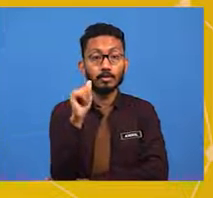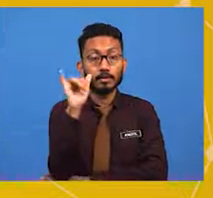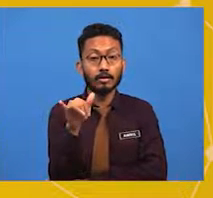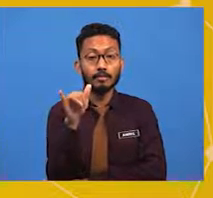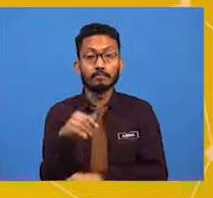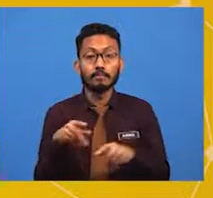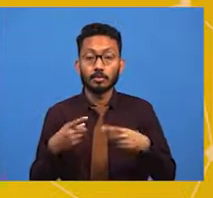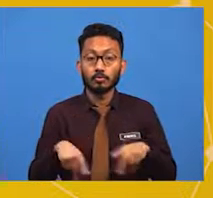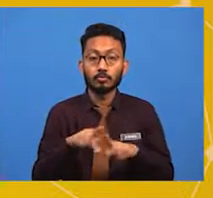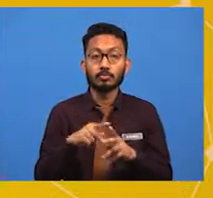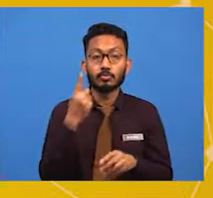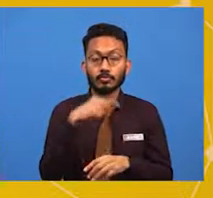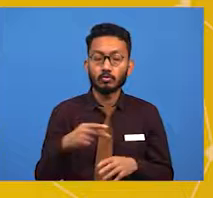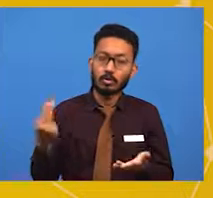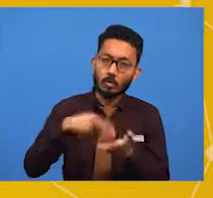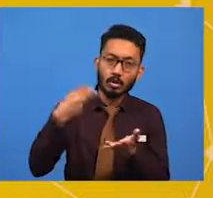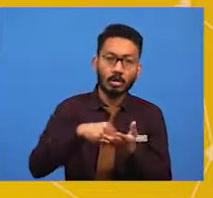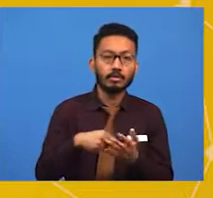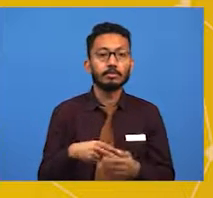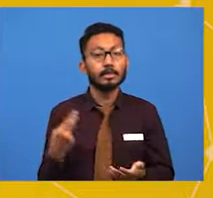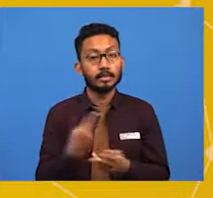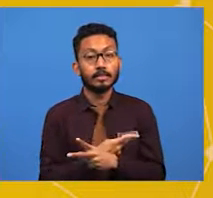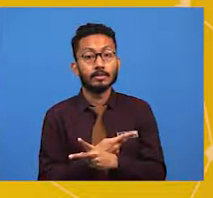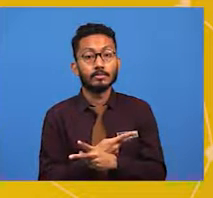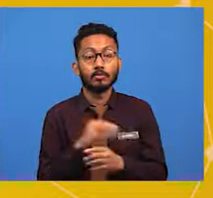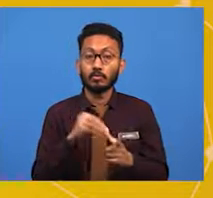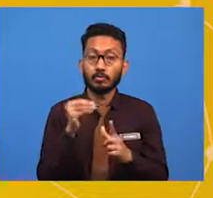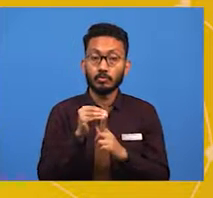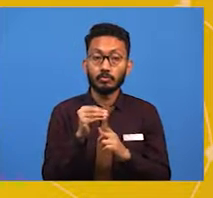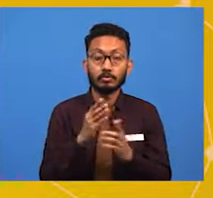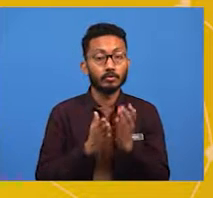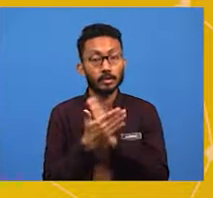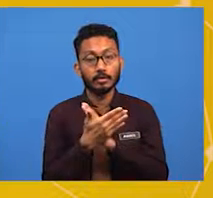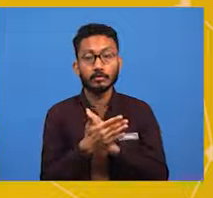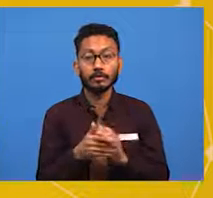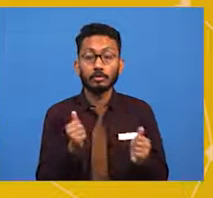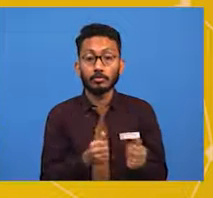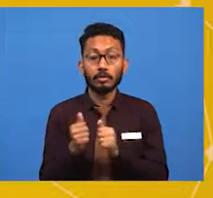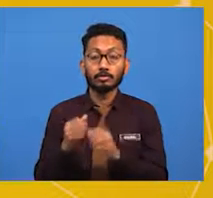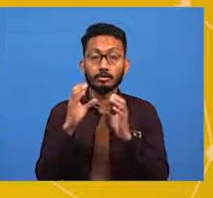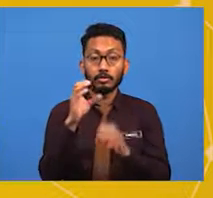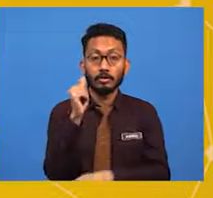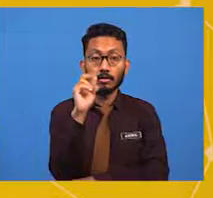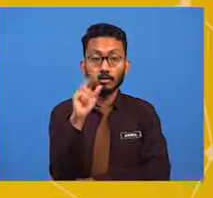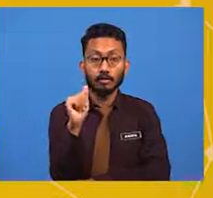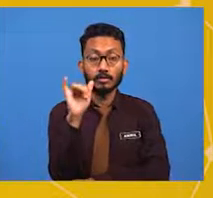digunakan berulang kali oleh atur cara yang dibangunkan.